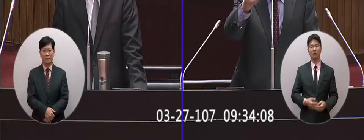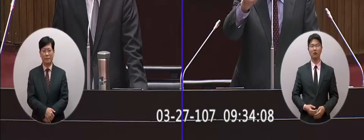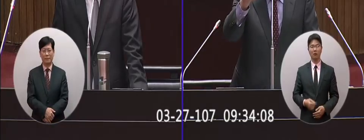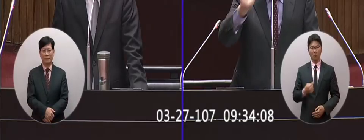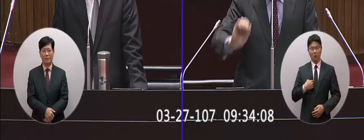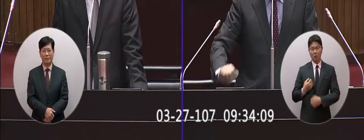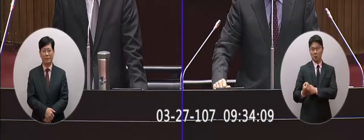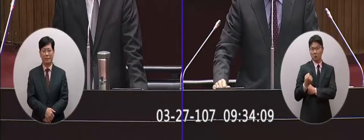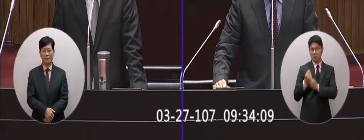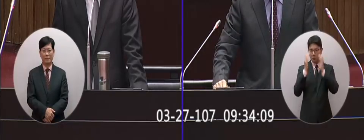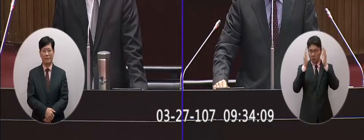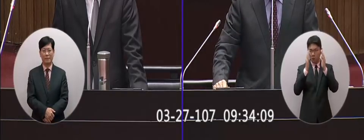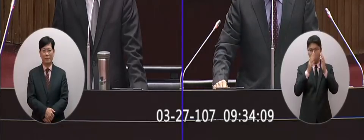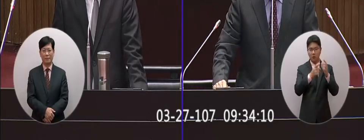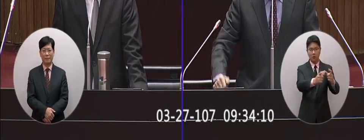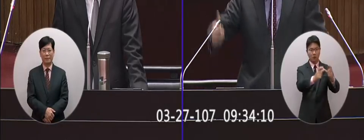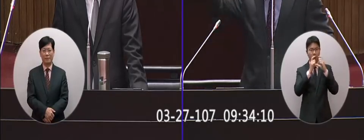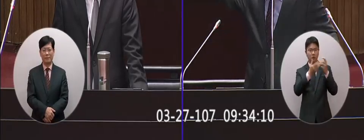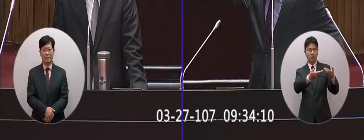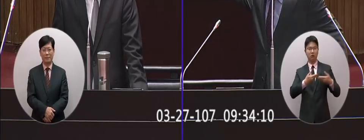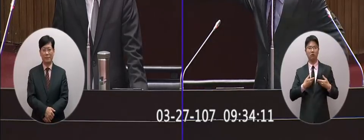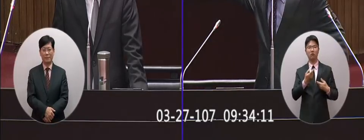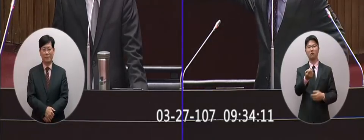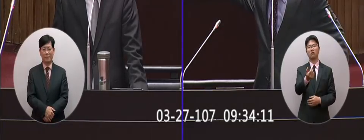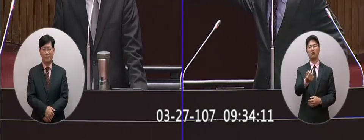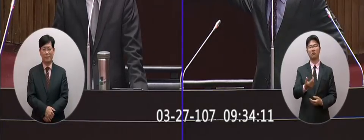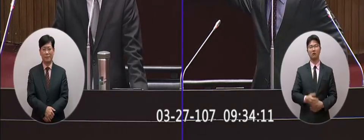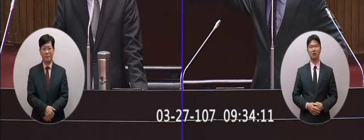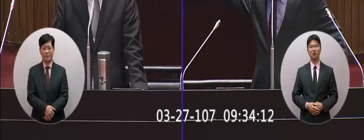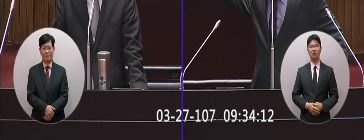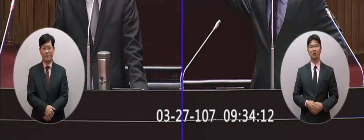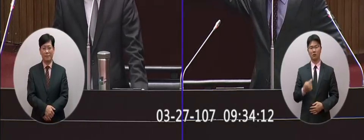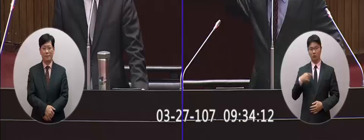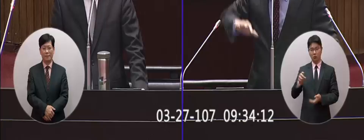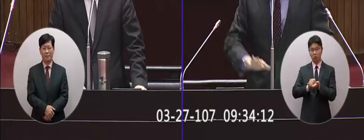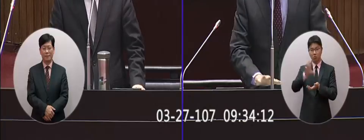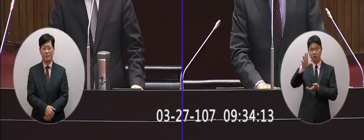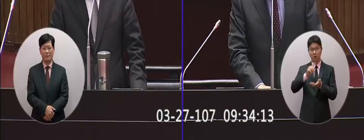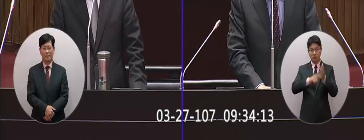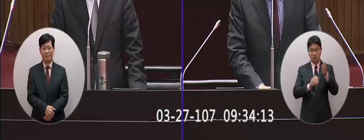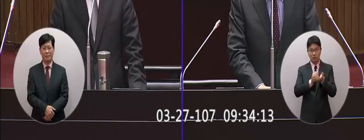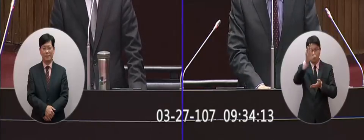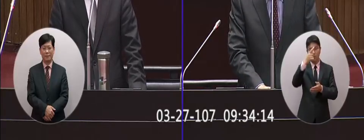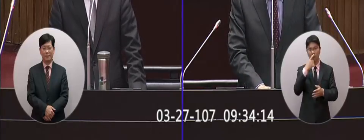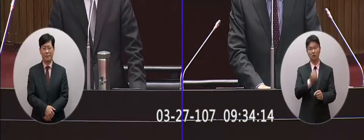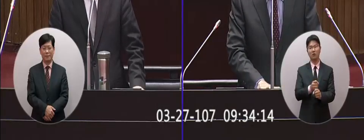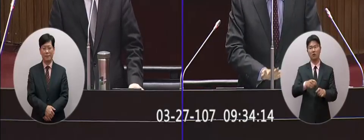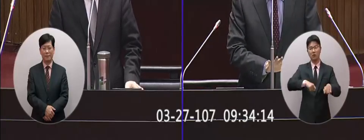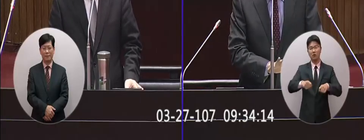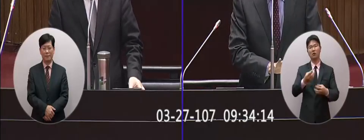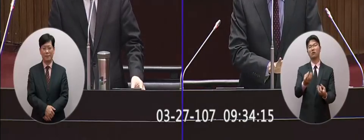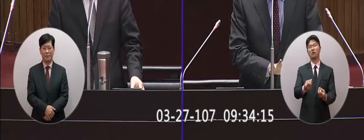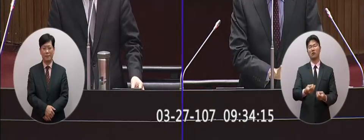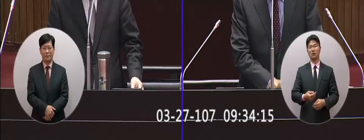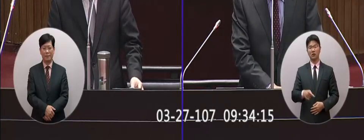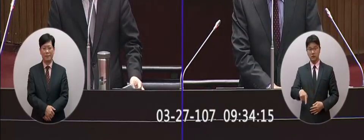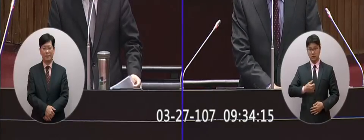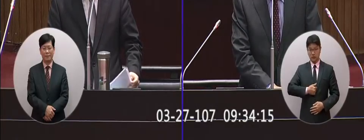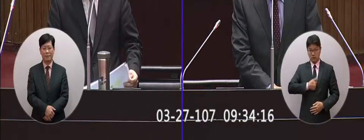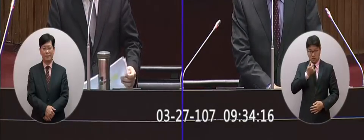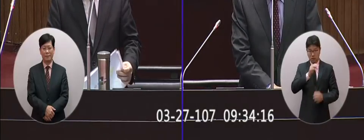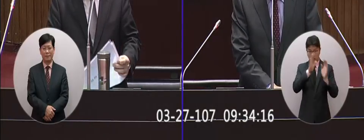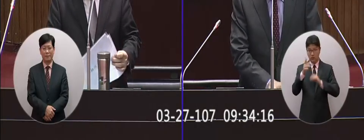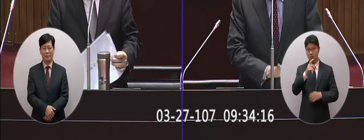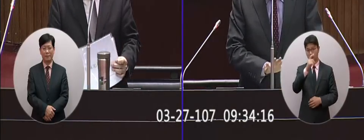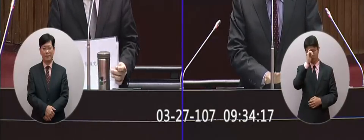力，没有半分的回馈。当然，我没有做 PowerPoint 出来。但是这个实际的情形要让赖院